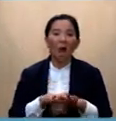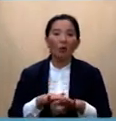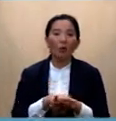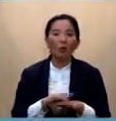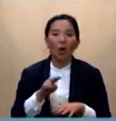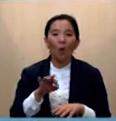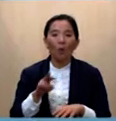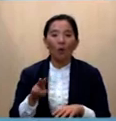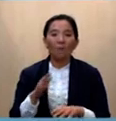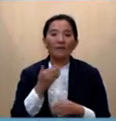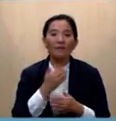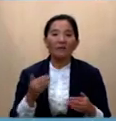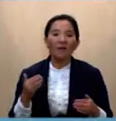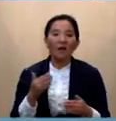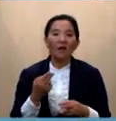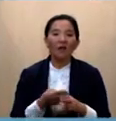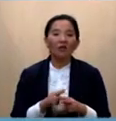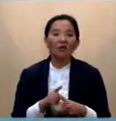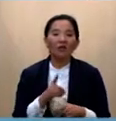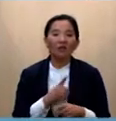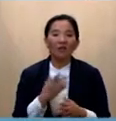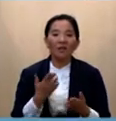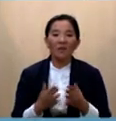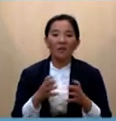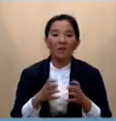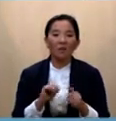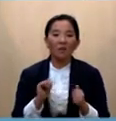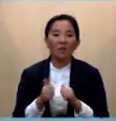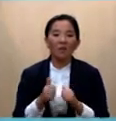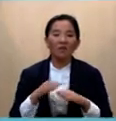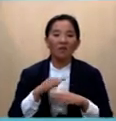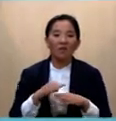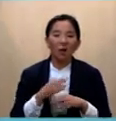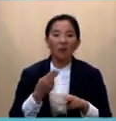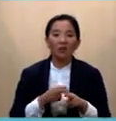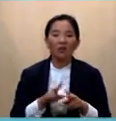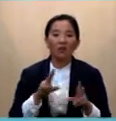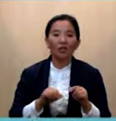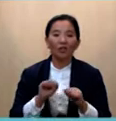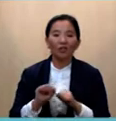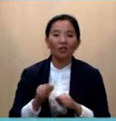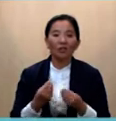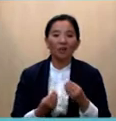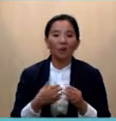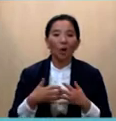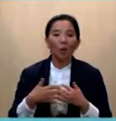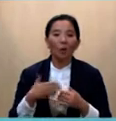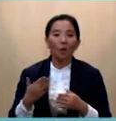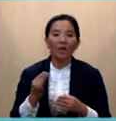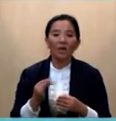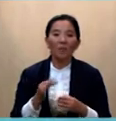фол последней надежды. Если мяч он обыграл вратаря, бьет в пустые ворота, а защитник играет рукой